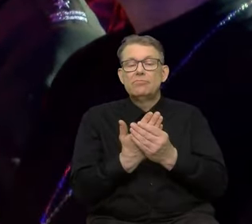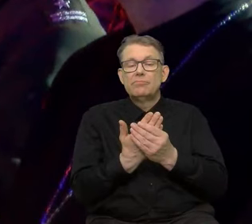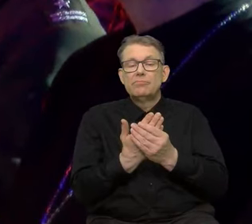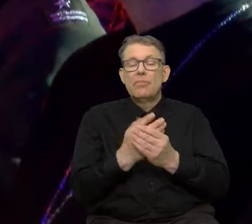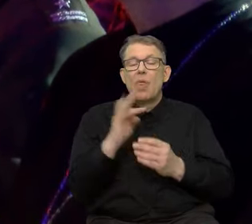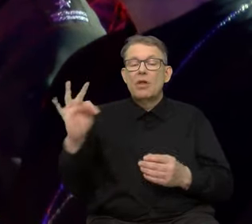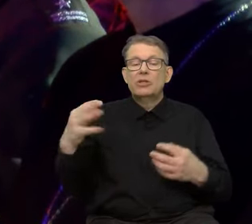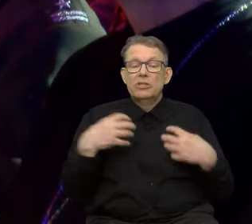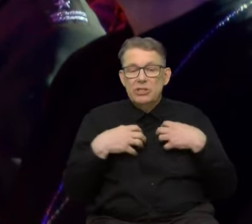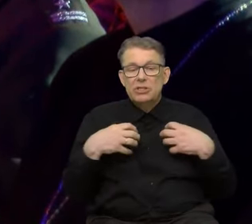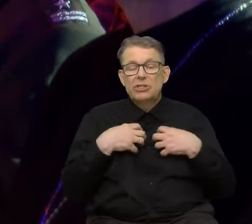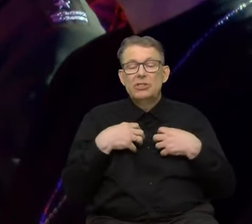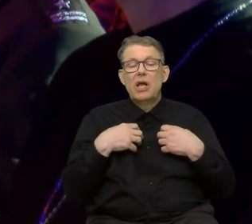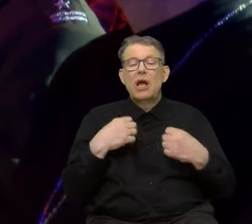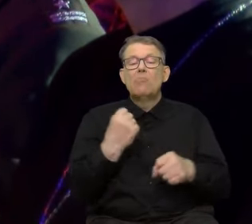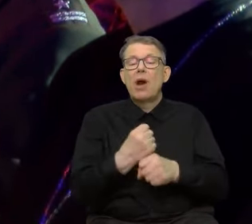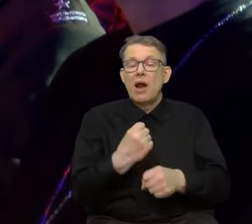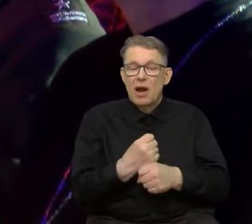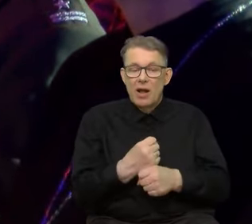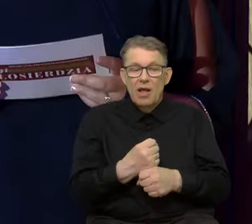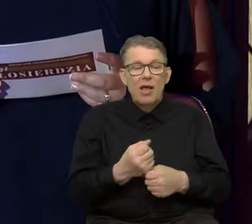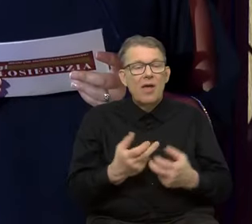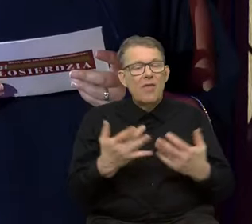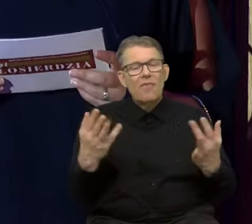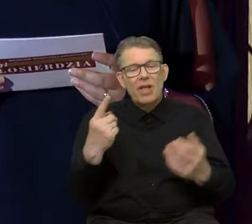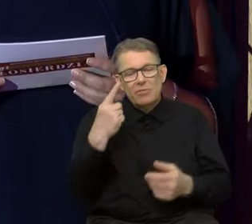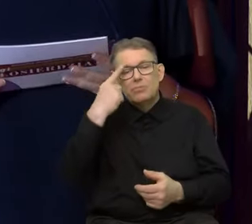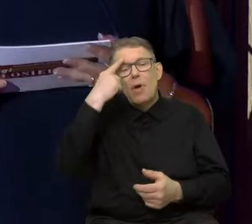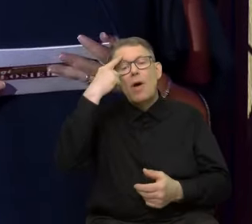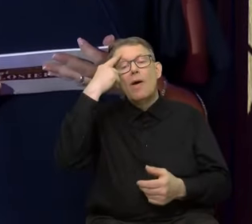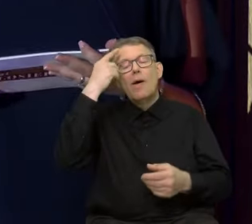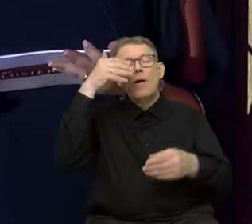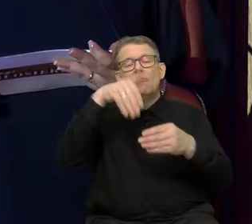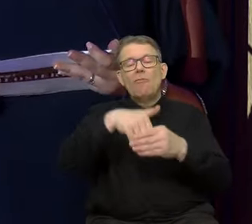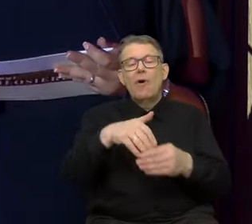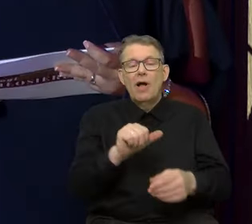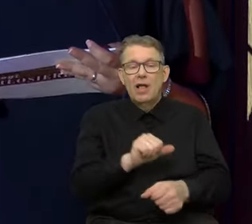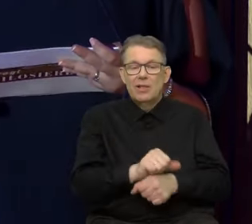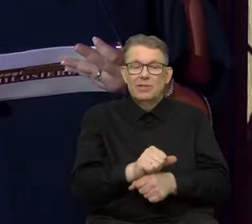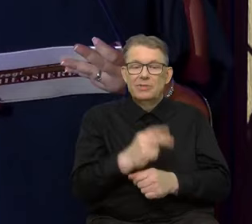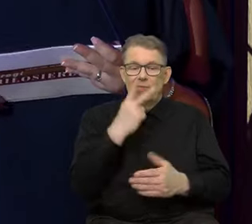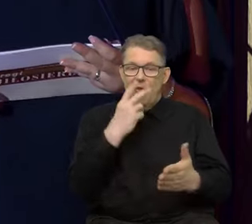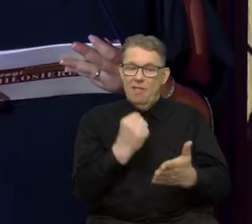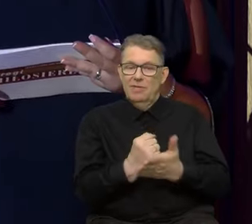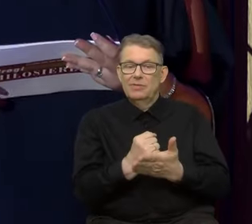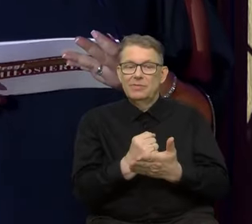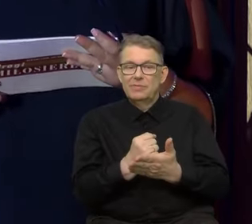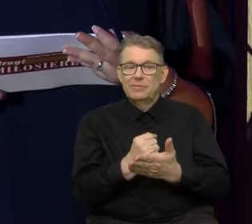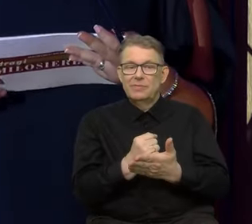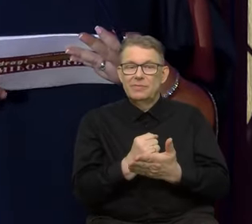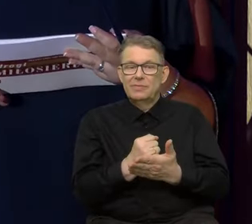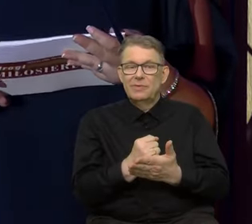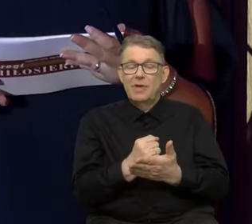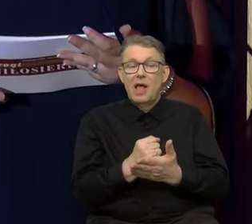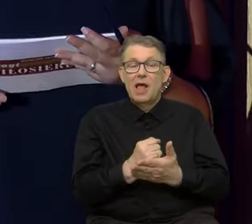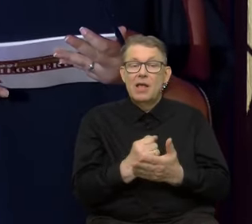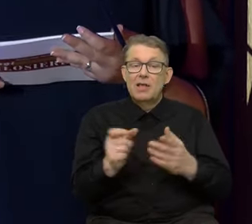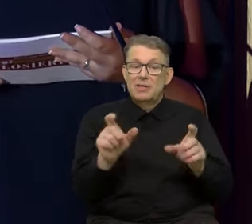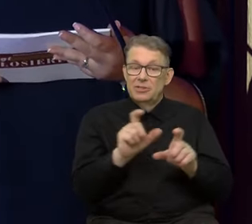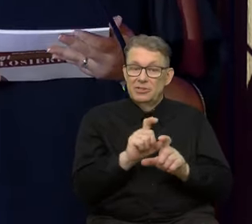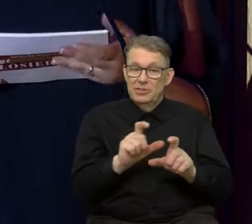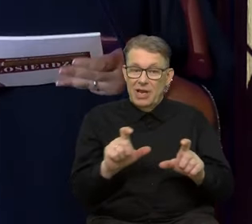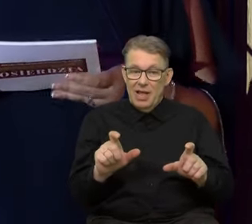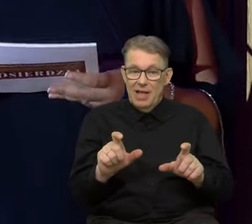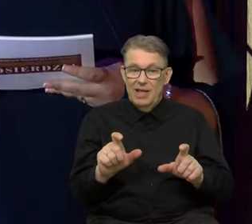działalności. Pośród wielu wspomnień możemy usłyszeć świadectwo laureatek. Czas